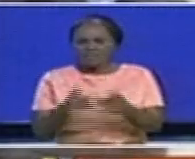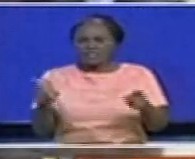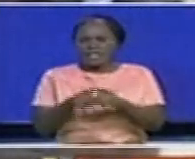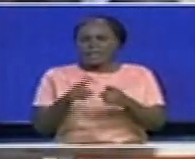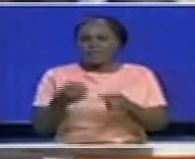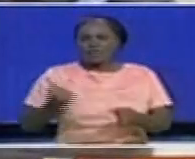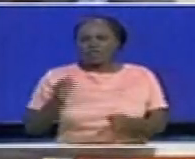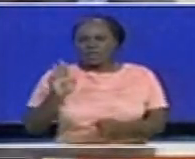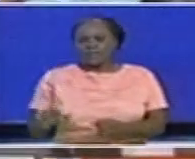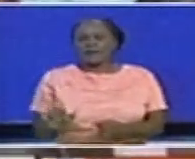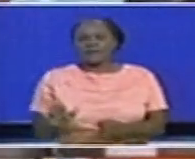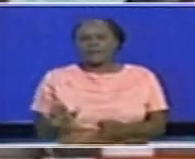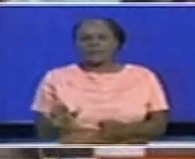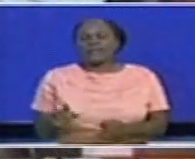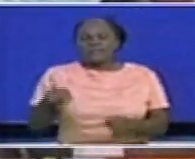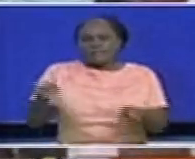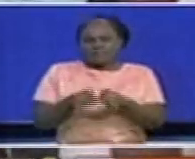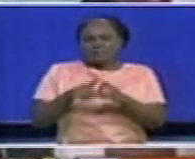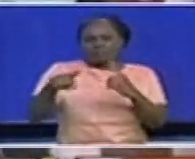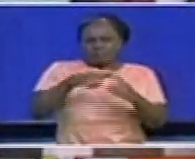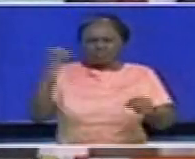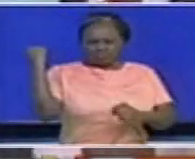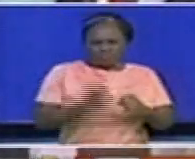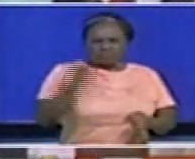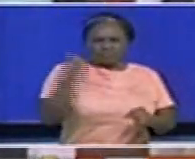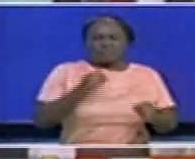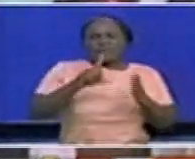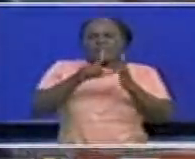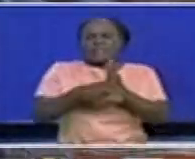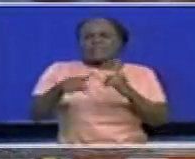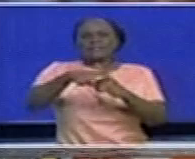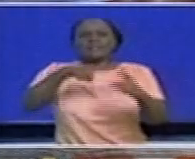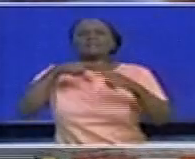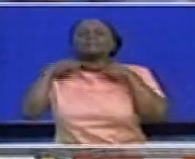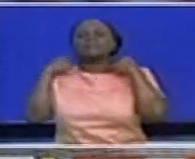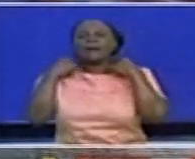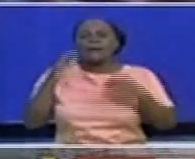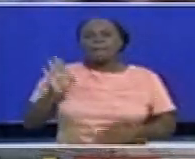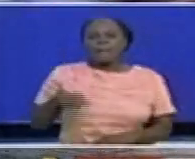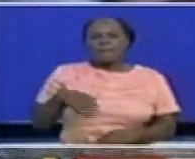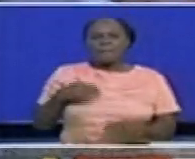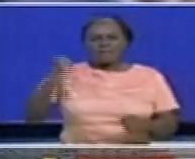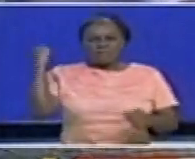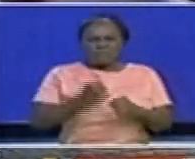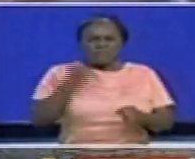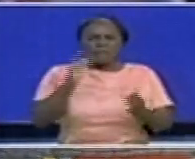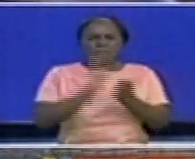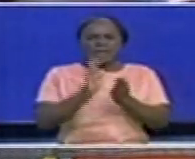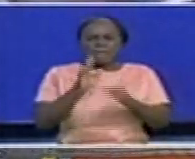umri wa miaka 17 aliwaua kwa kudunga visu na hata kuwakata shingo. Mama amedungwa visu mingi kwa